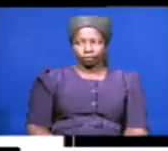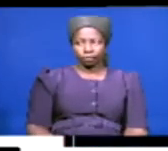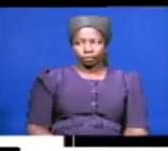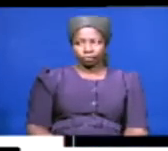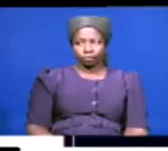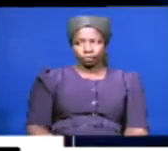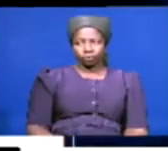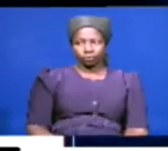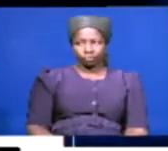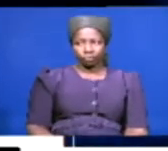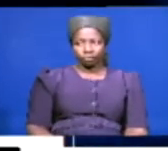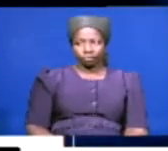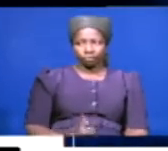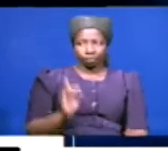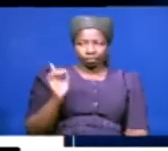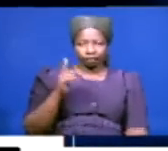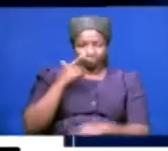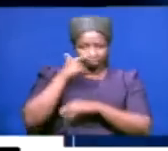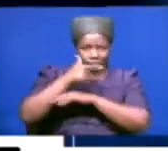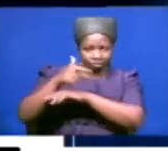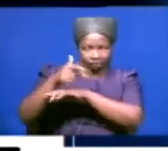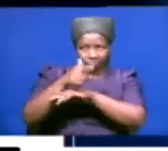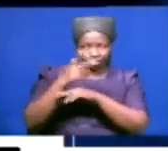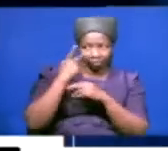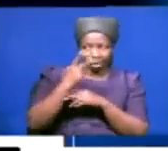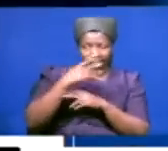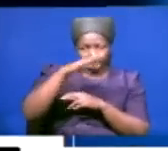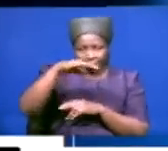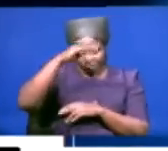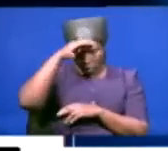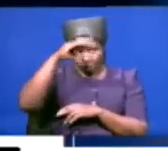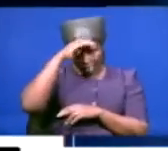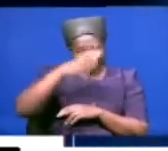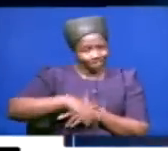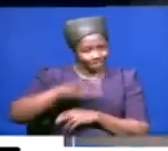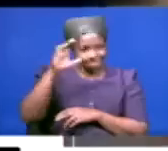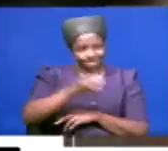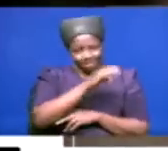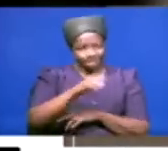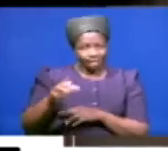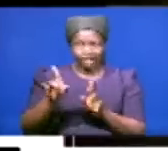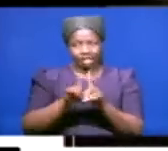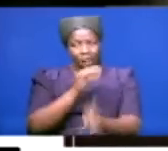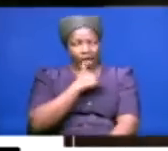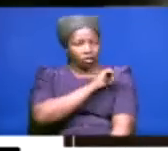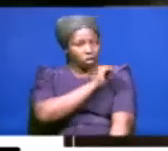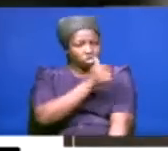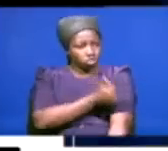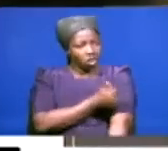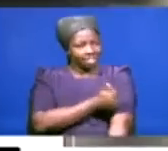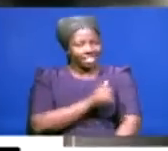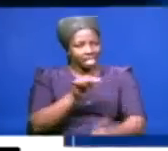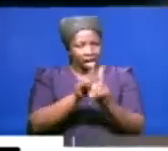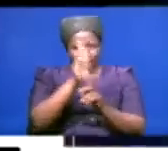Mungu. Huku akionekana mlevi na mamlaka aliyonayo kama afisa wa polisi, alimtishia na kumdhulumu mwendeshaji gari